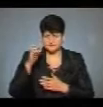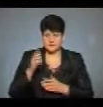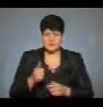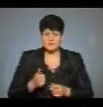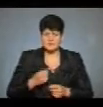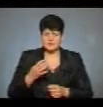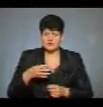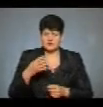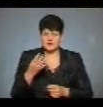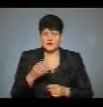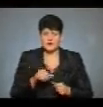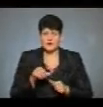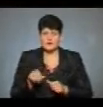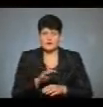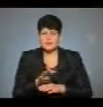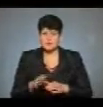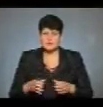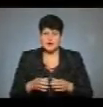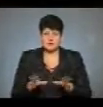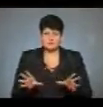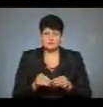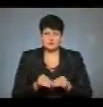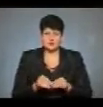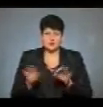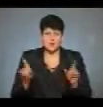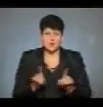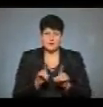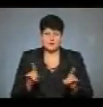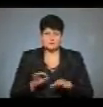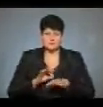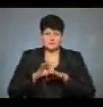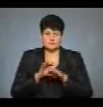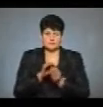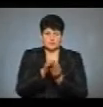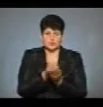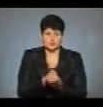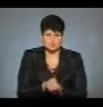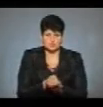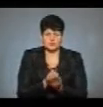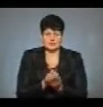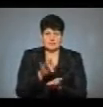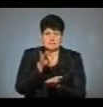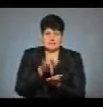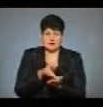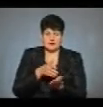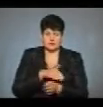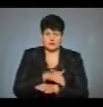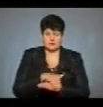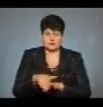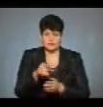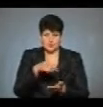44-ї окремої артилерійської бригади у супроводі оркестру пронесли труни з останками вояків УПА центральними вулицями міста.